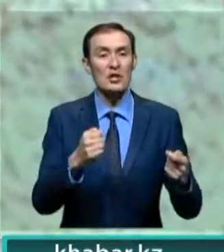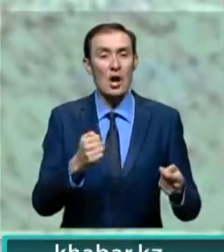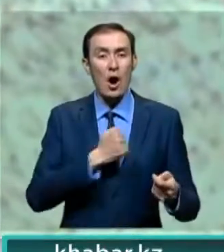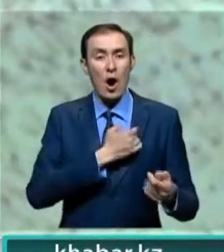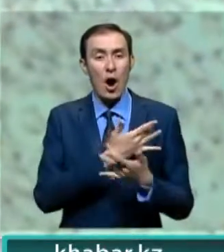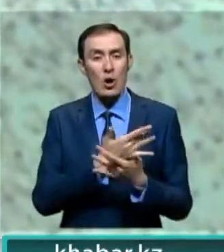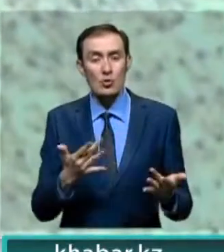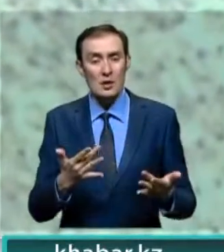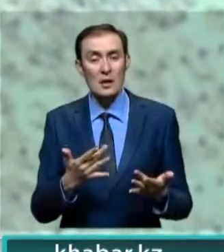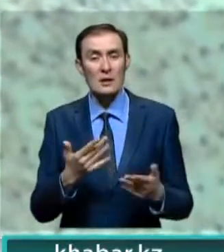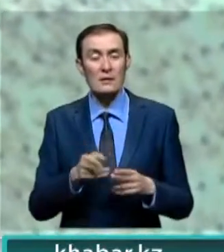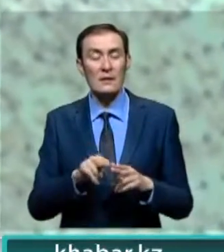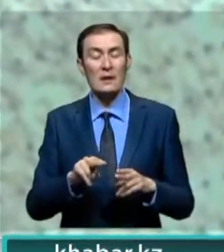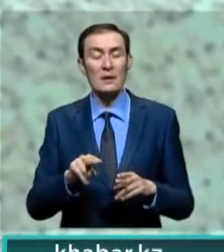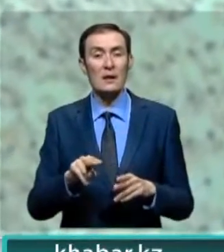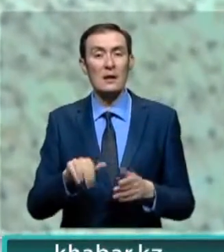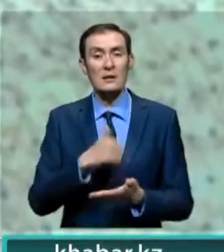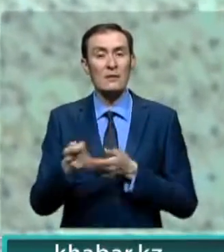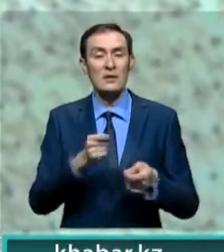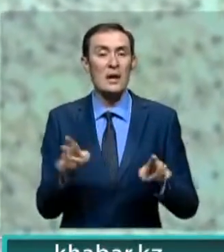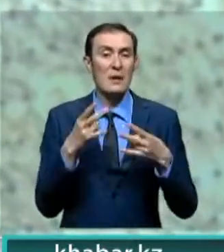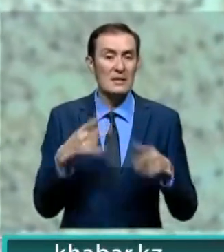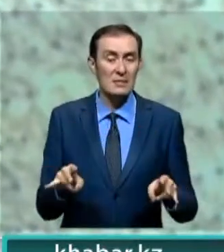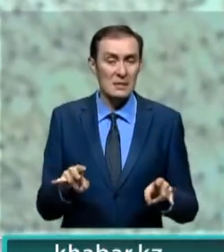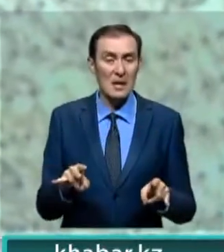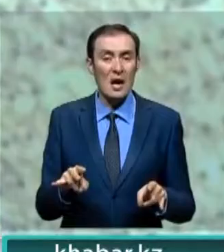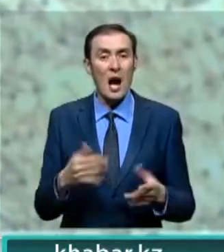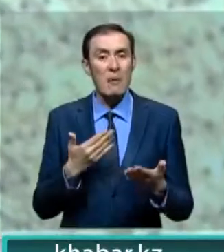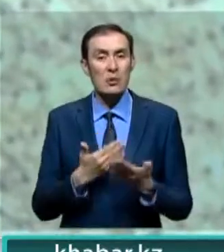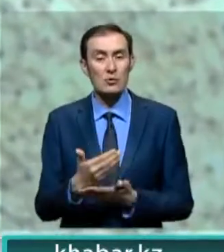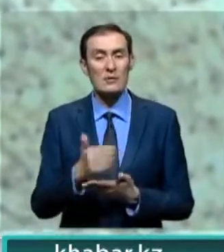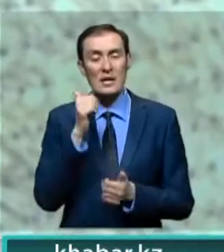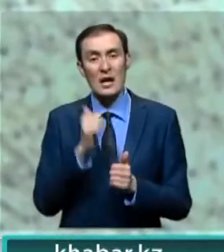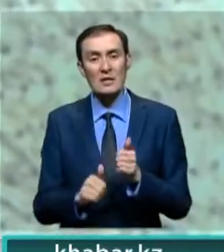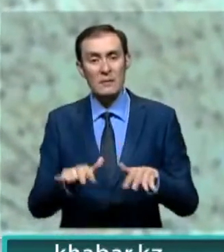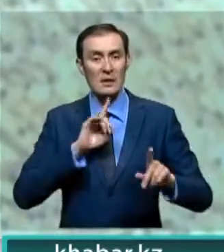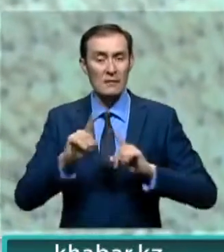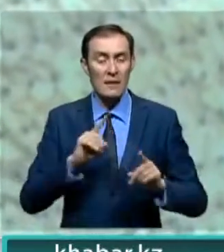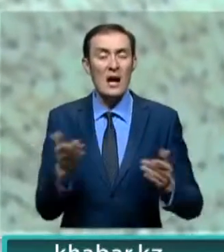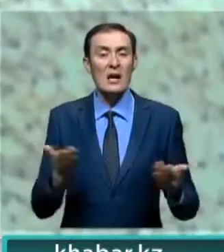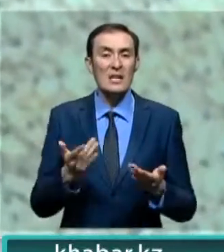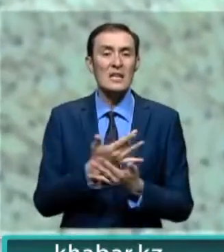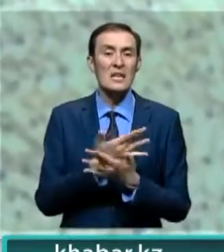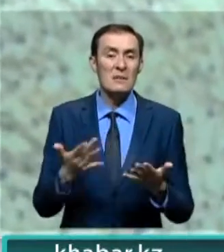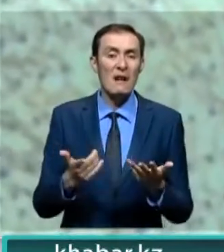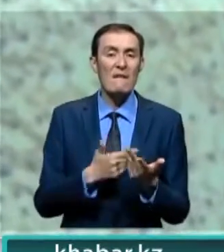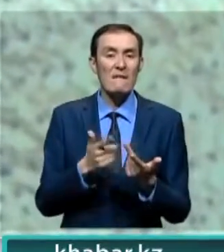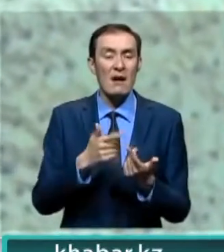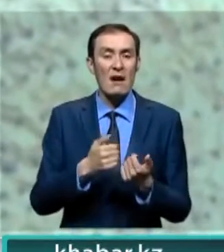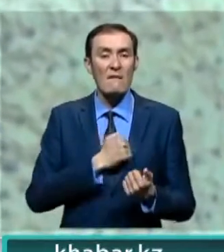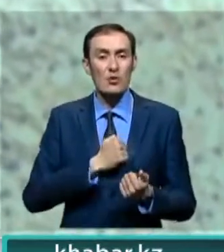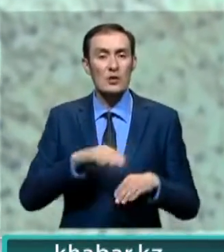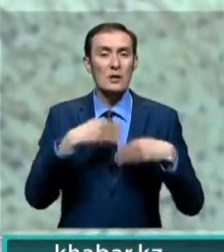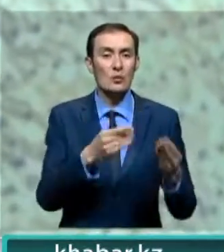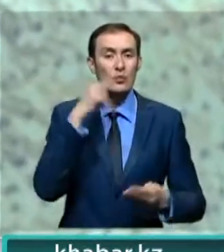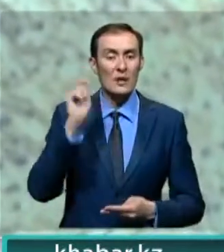оружия для страны, избавляя главу Белого дома от необходимости обосновывать перед Конгрессом то, какие именно вооружения он хочет